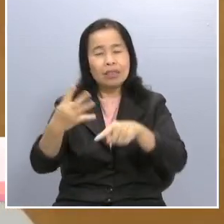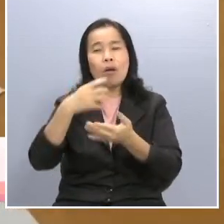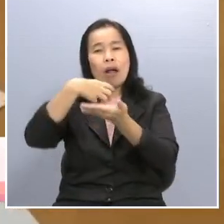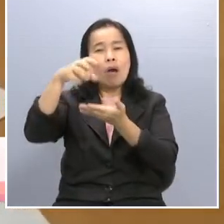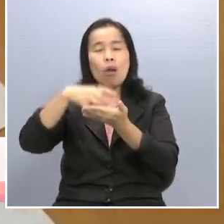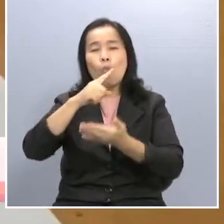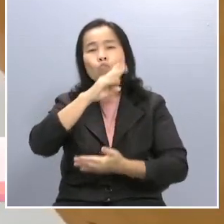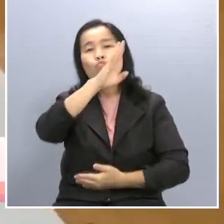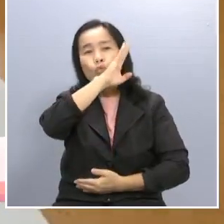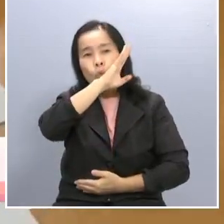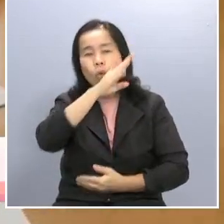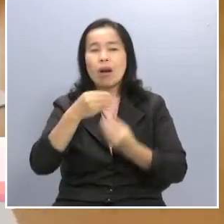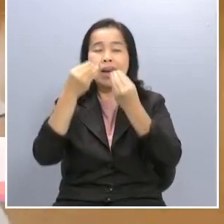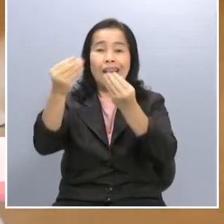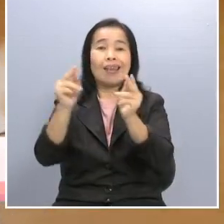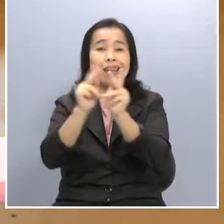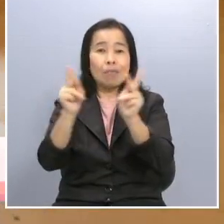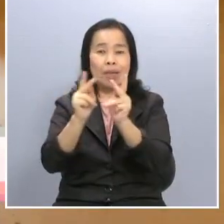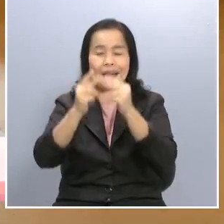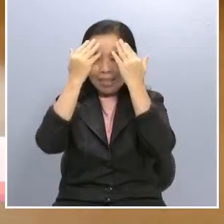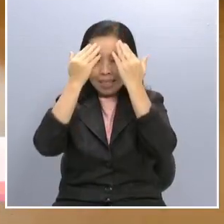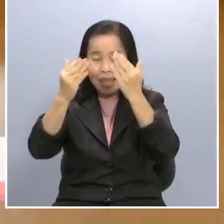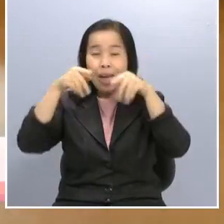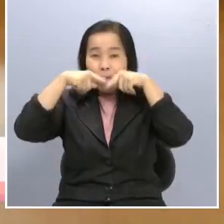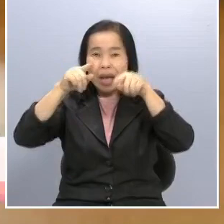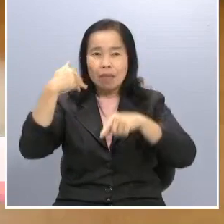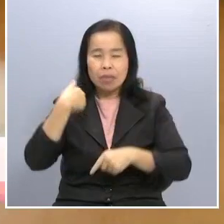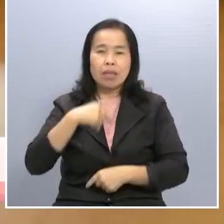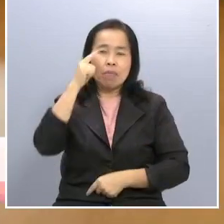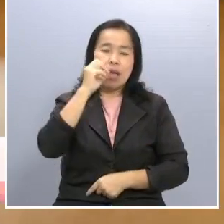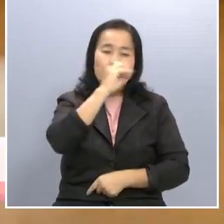จกับคณะกรรมการอิสลามประจำจังหวัดพังงาด้วยแม่เองเคยไปแจ้งความแล้วแต่ก็ไม่มี